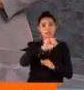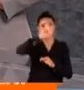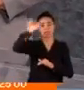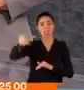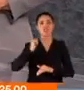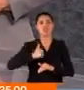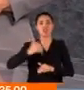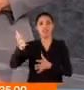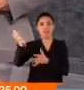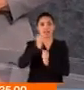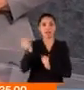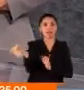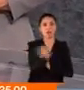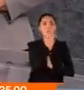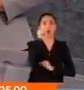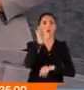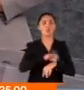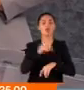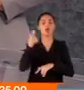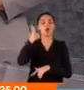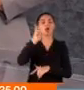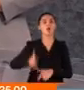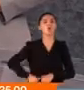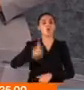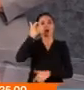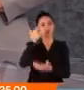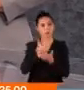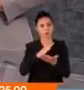alıp kaçtı. O anlarda bir güvenlik kamerası da kayıttaydı.